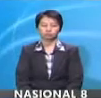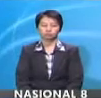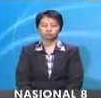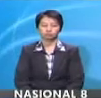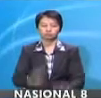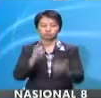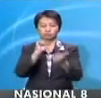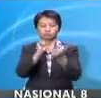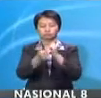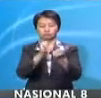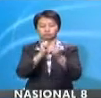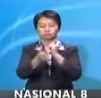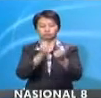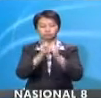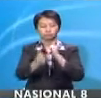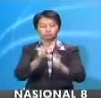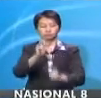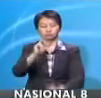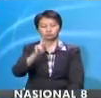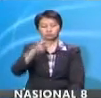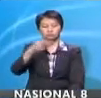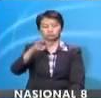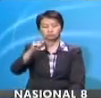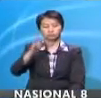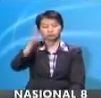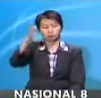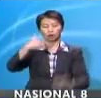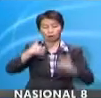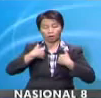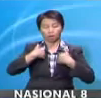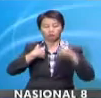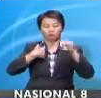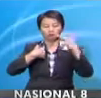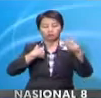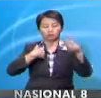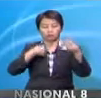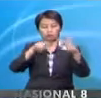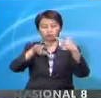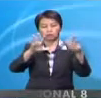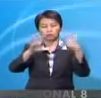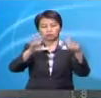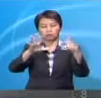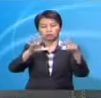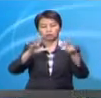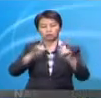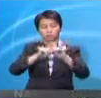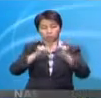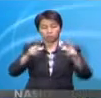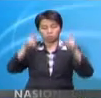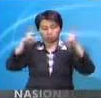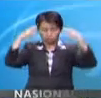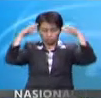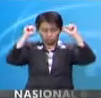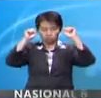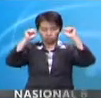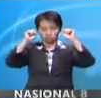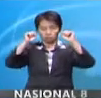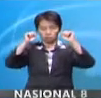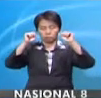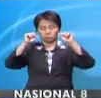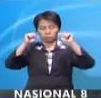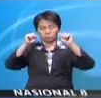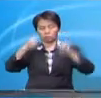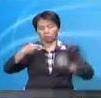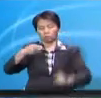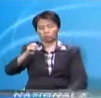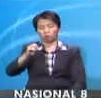Perkembangan sukan Kongres Konfederasi Hoki Malaysia hanya akan berlangsung pada 13 Mei ini. Namun Presiden Hoki Selangor Datuk